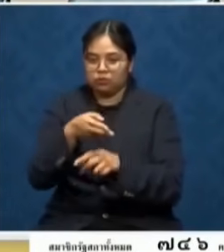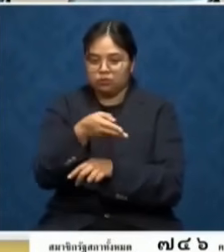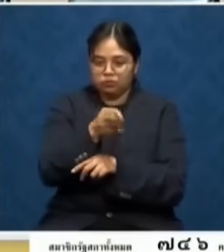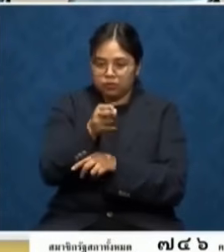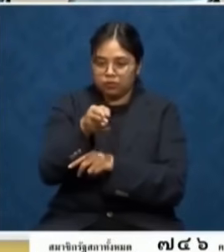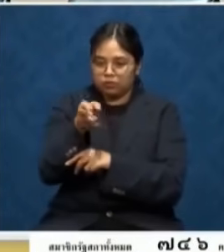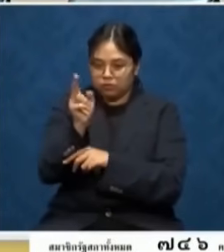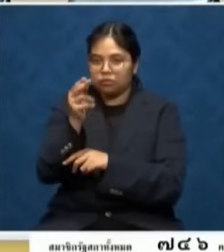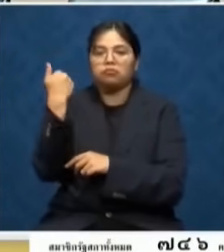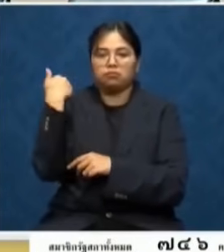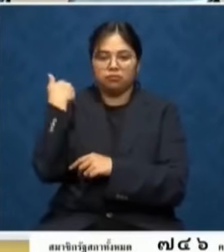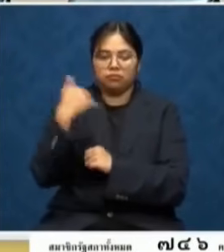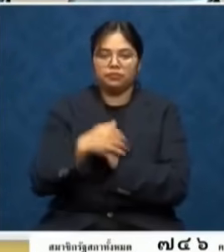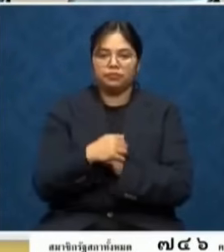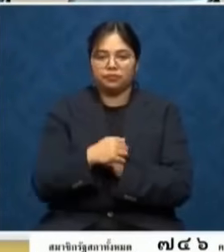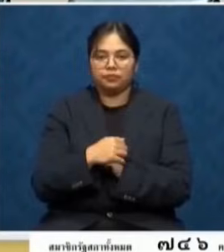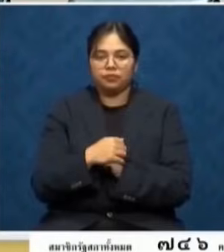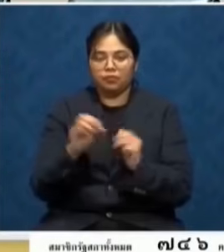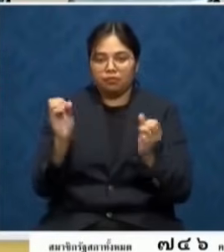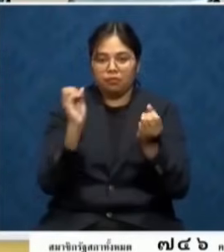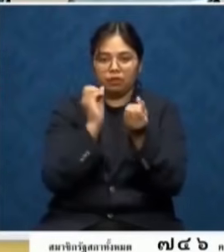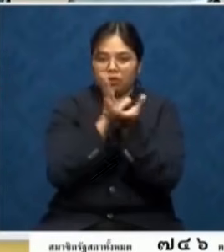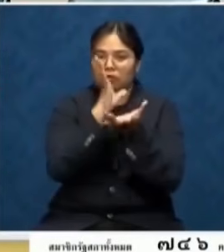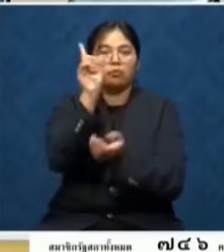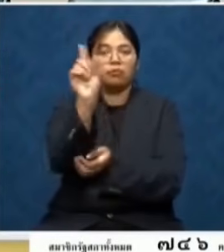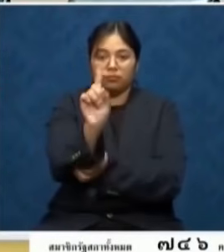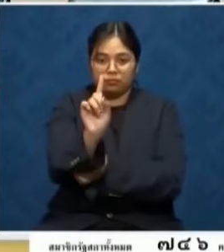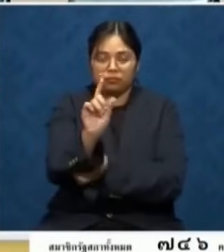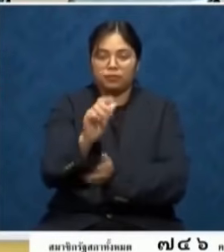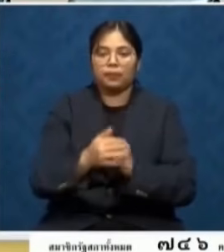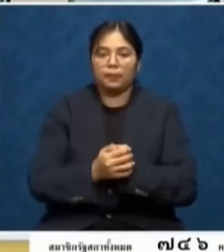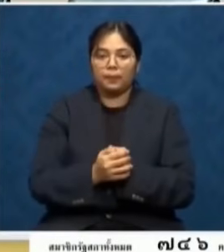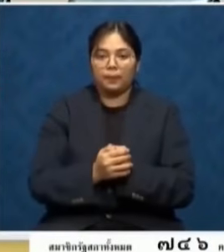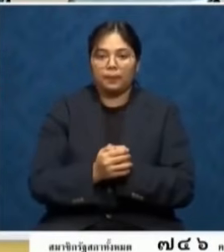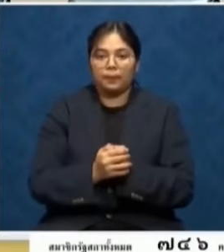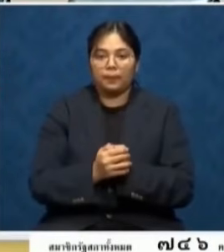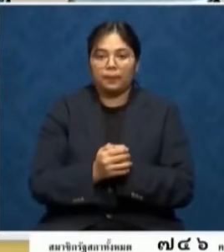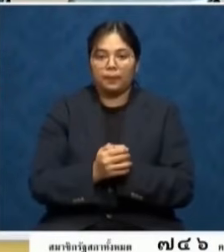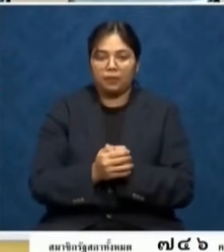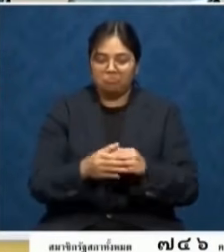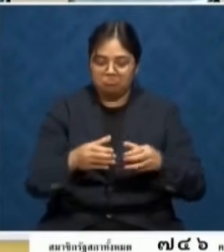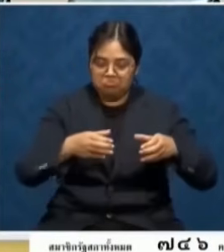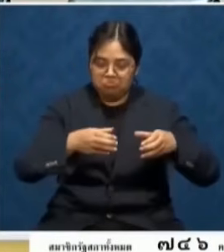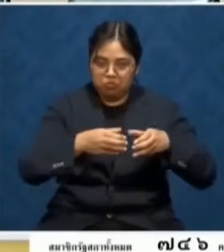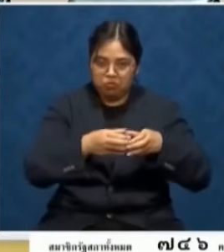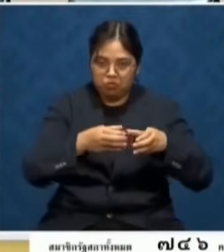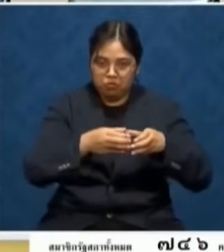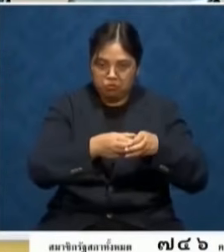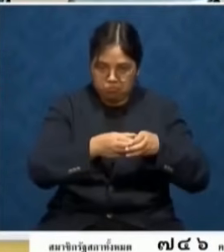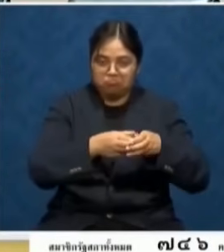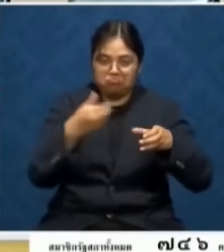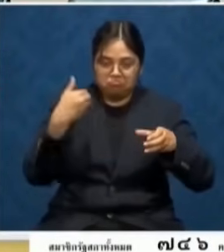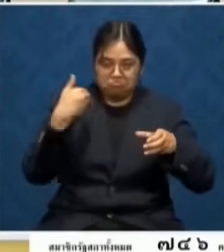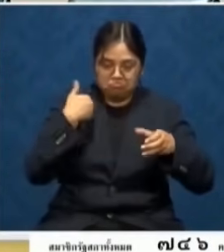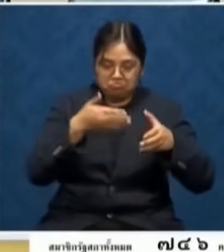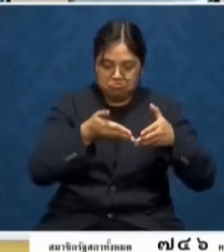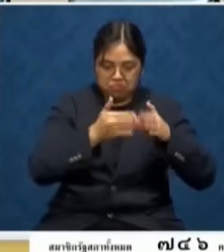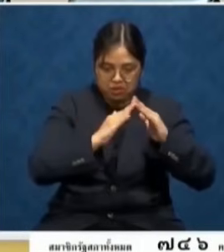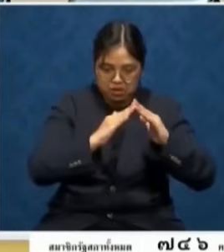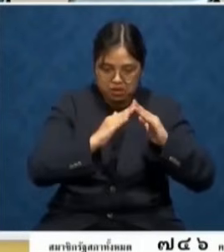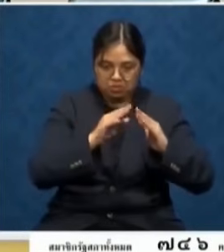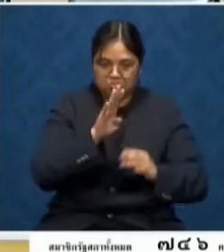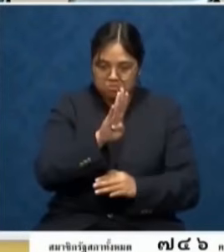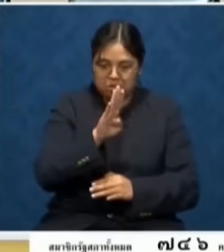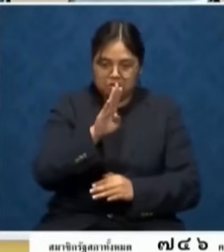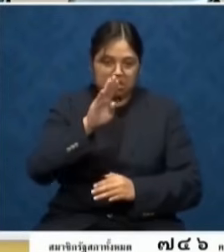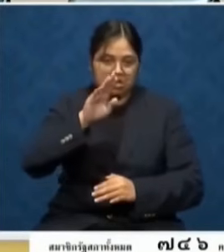อะไรที่เกิดขึ้นครับสิ่งที่เกิดขึ้นก็คือองค์กรใหม่ไม่ใช่ปูโลไม่ใช่